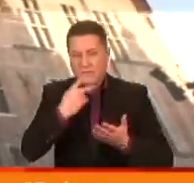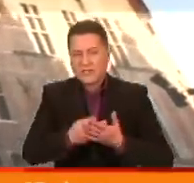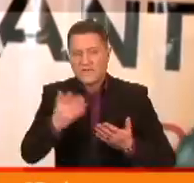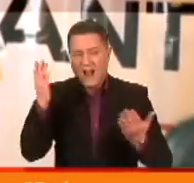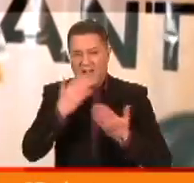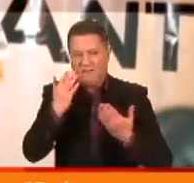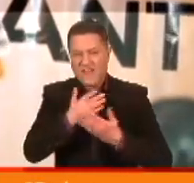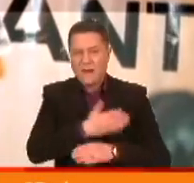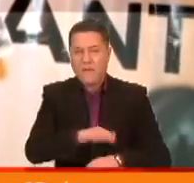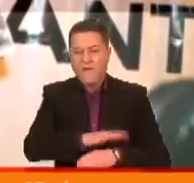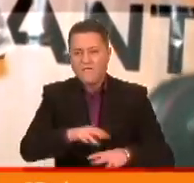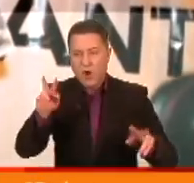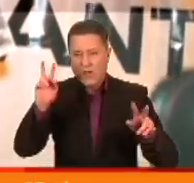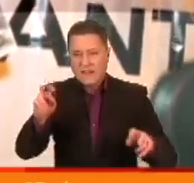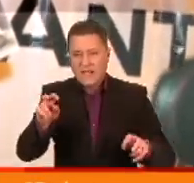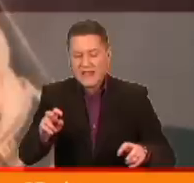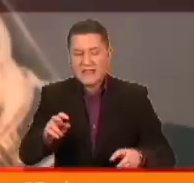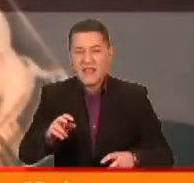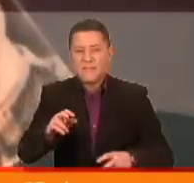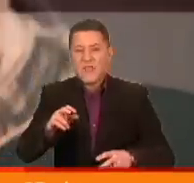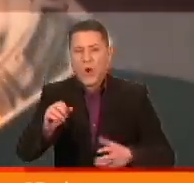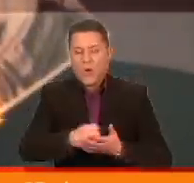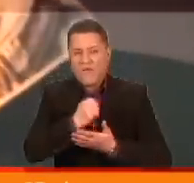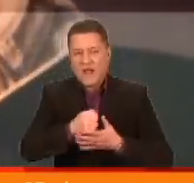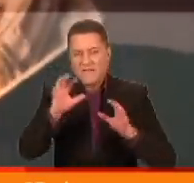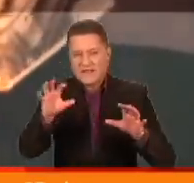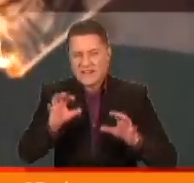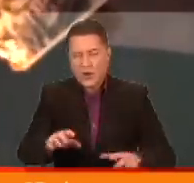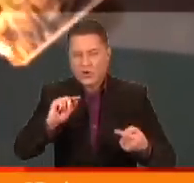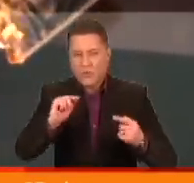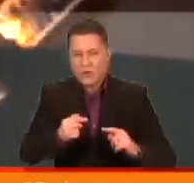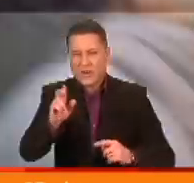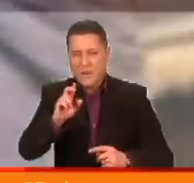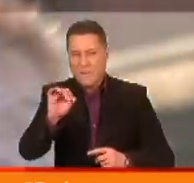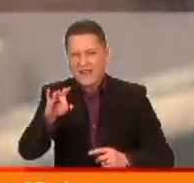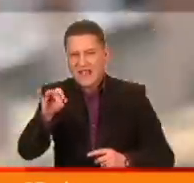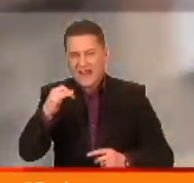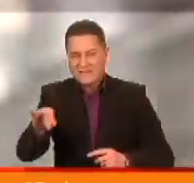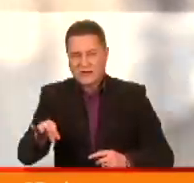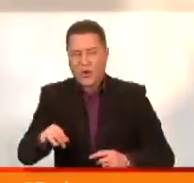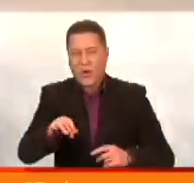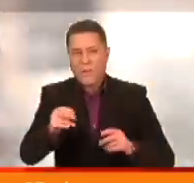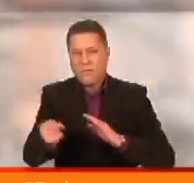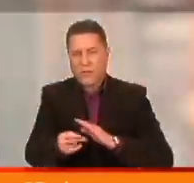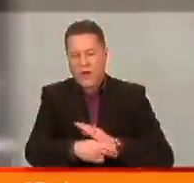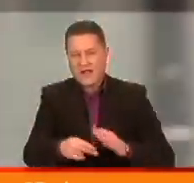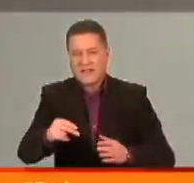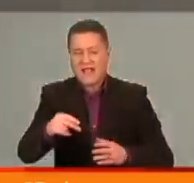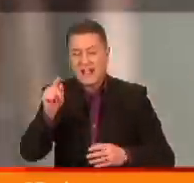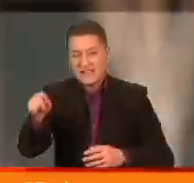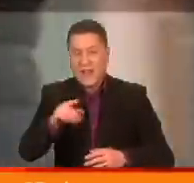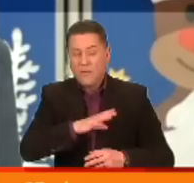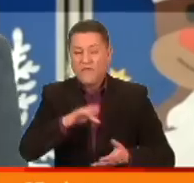«Волинь», нищили надгробки УПА та ухвалювали закони проти бандерівської пропаганди, Гданськ став центром